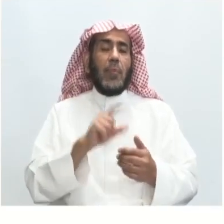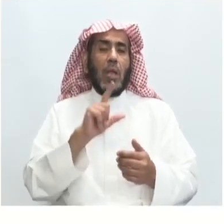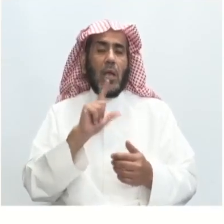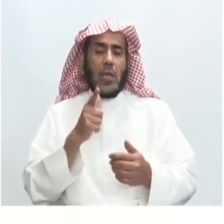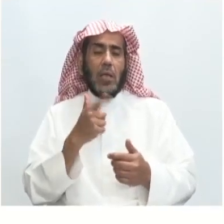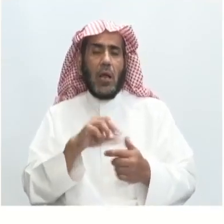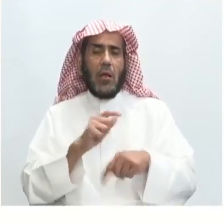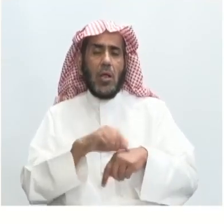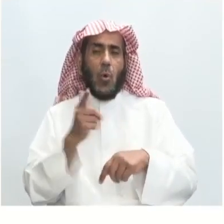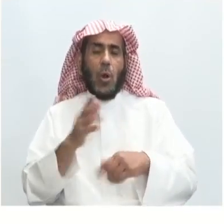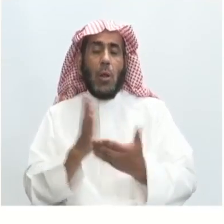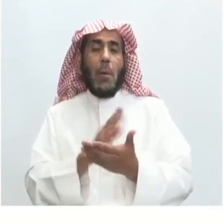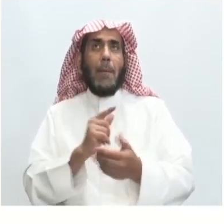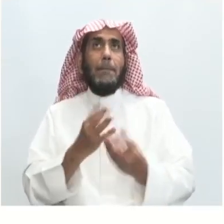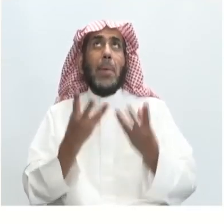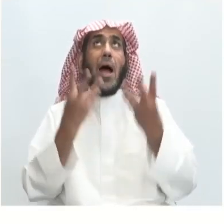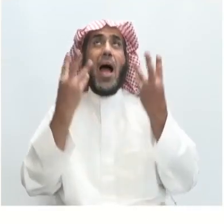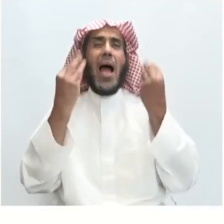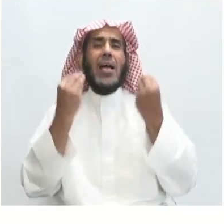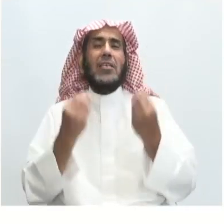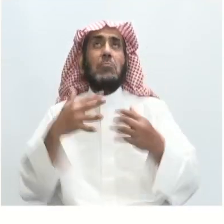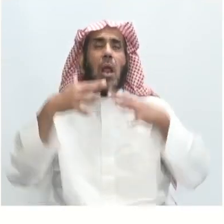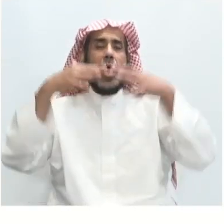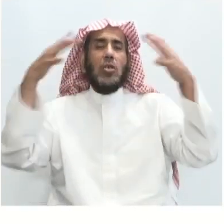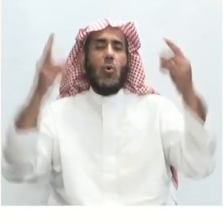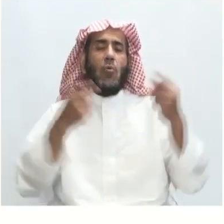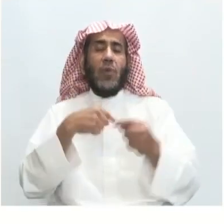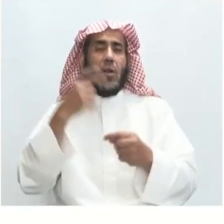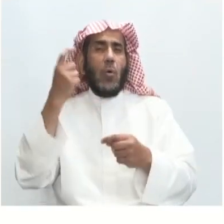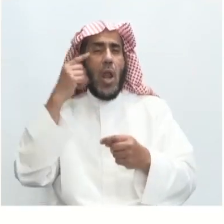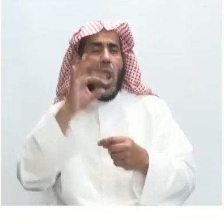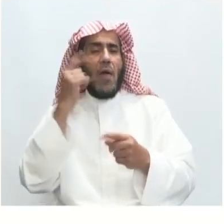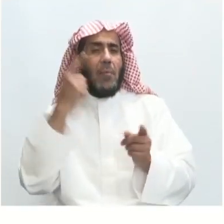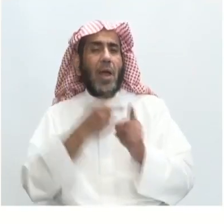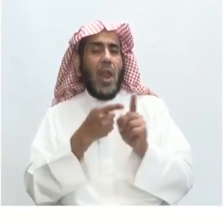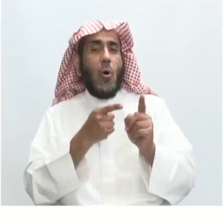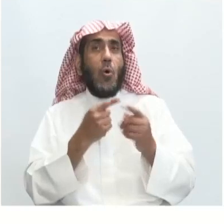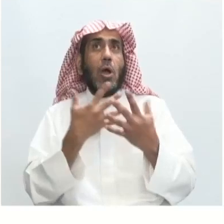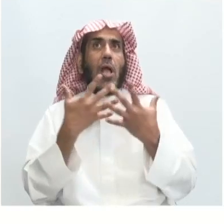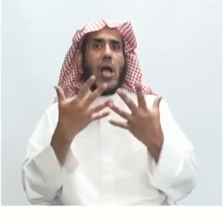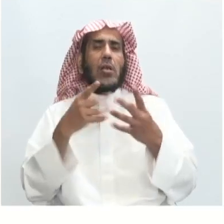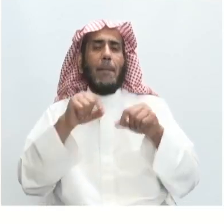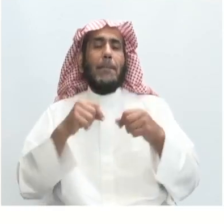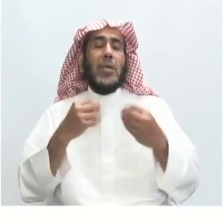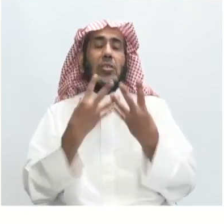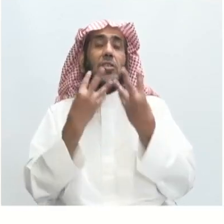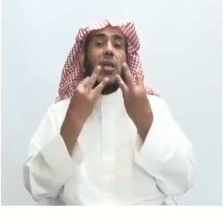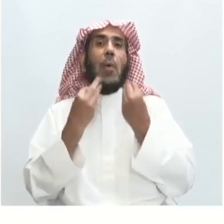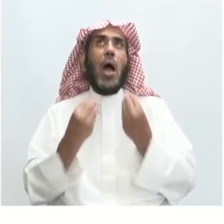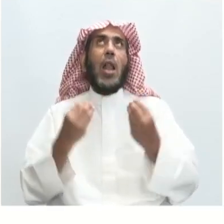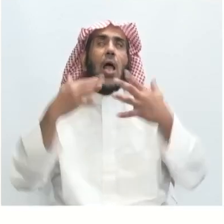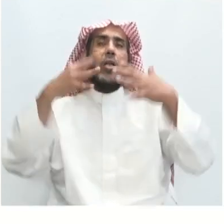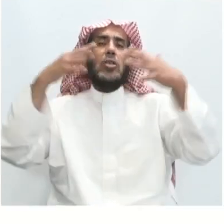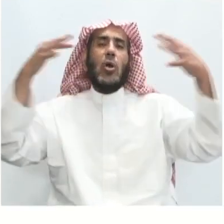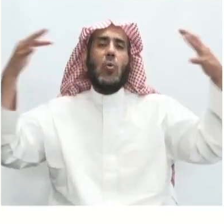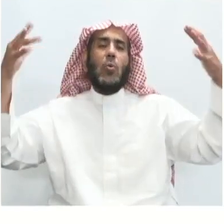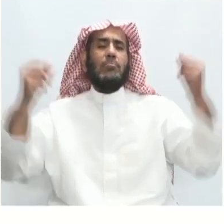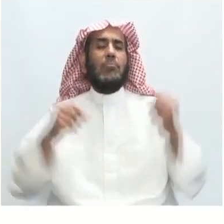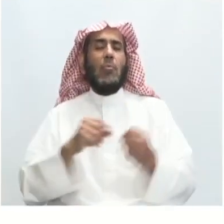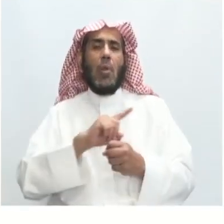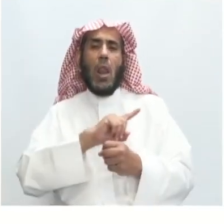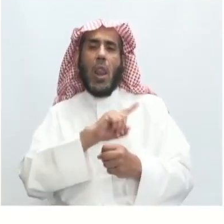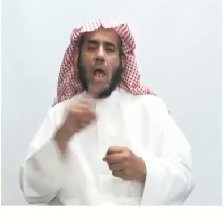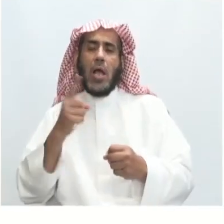وحدنا ما اجمل الجو فنحن نفهم منه انه يتعجب من جمال الجو ولكننا